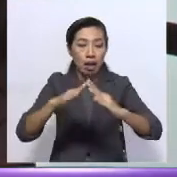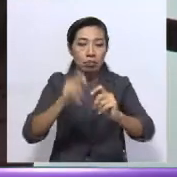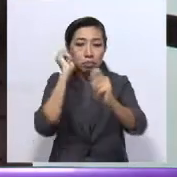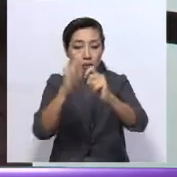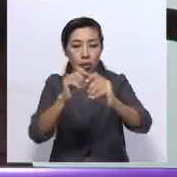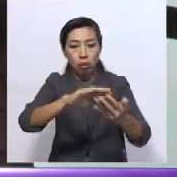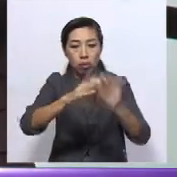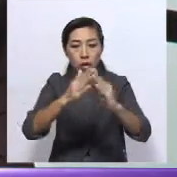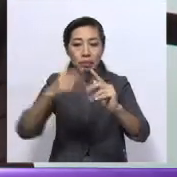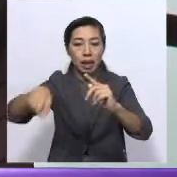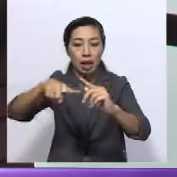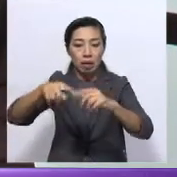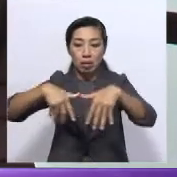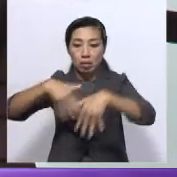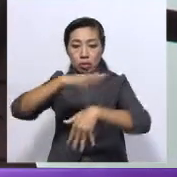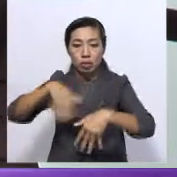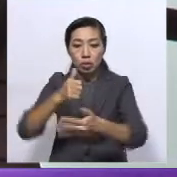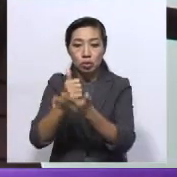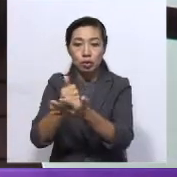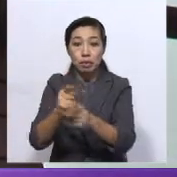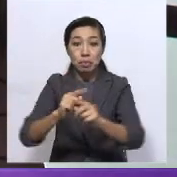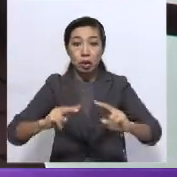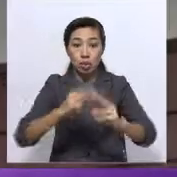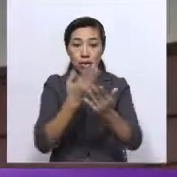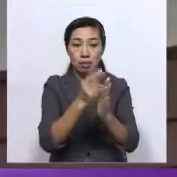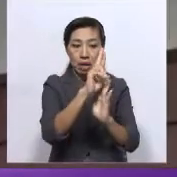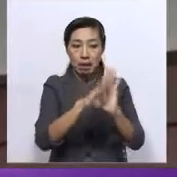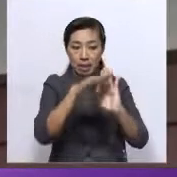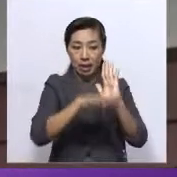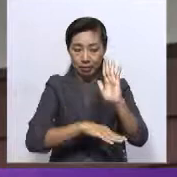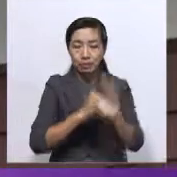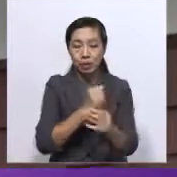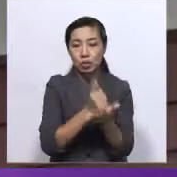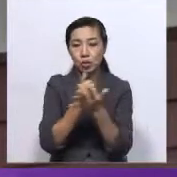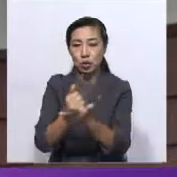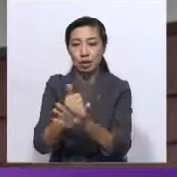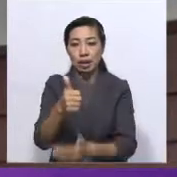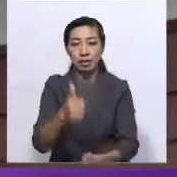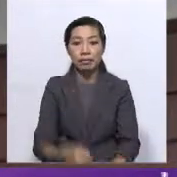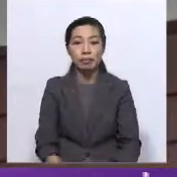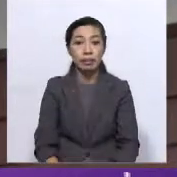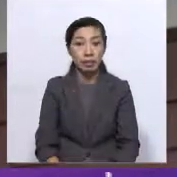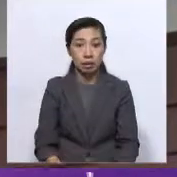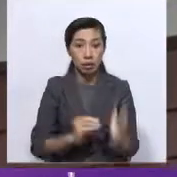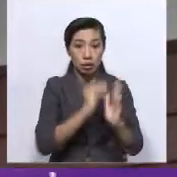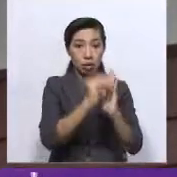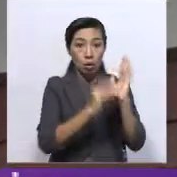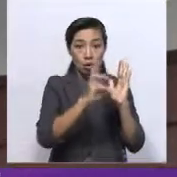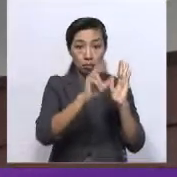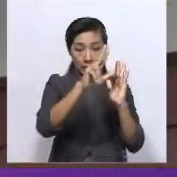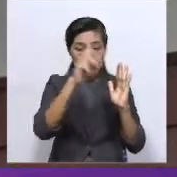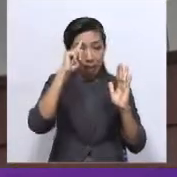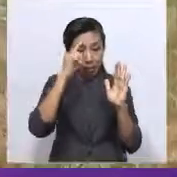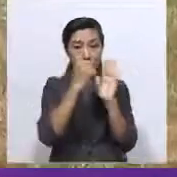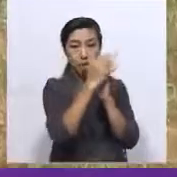านเรือนแล้วก็ให้การช่วยเหลือผู้ประสบภัยตามระเบียบกระทรวงการคลังโดยด่วนแล้วค่ะยังเตือนเพิ่มนะคะ63จังหวัดภ